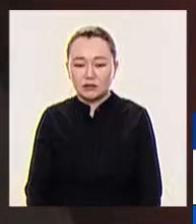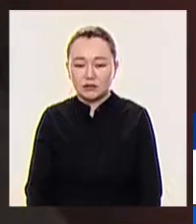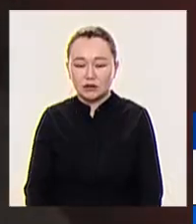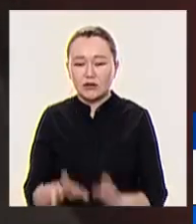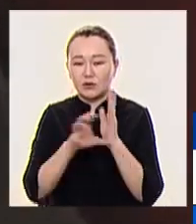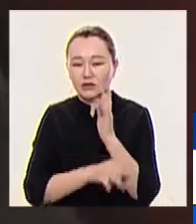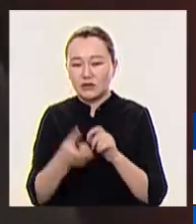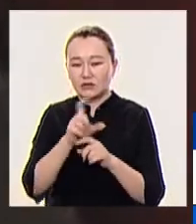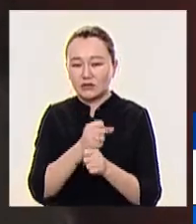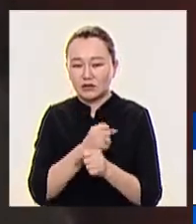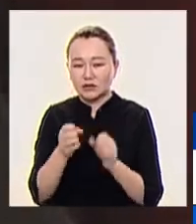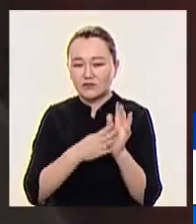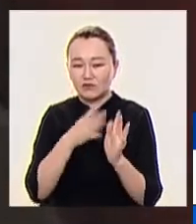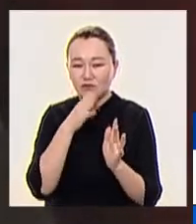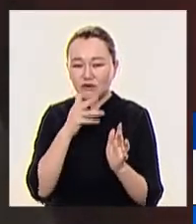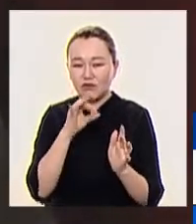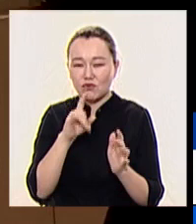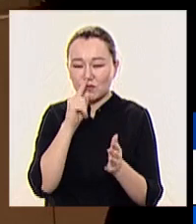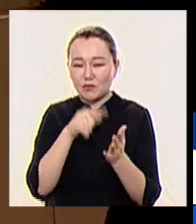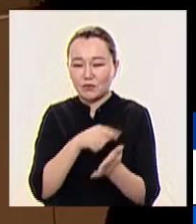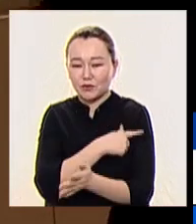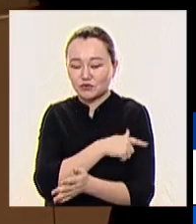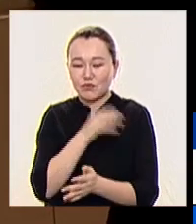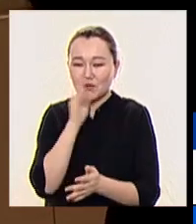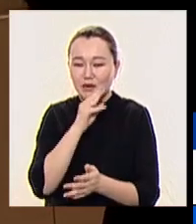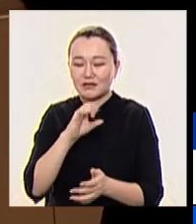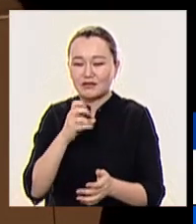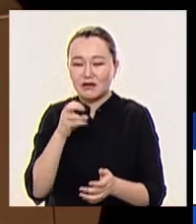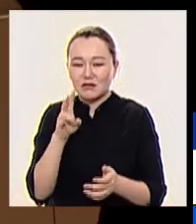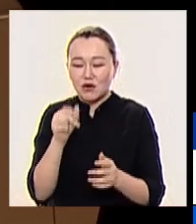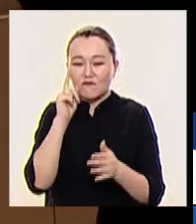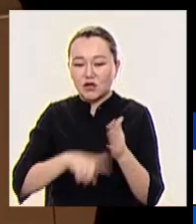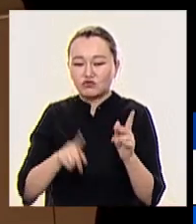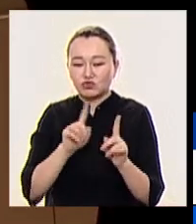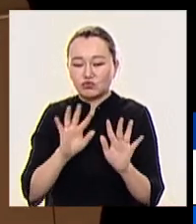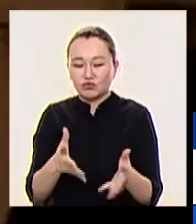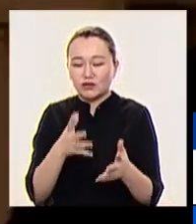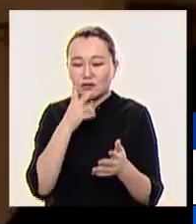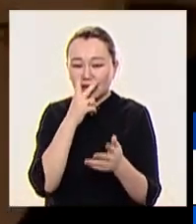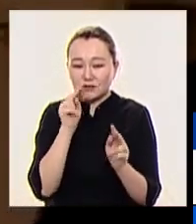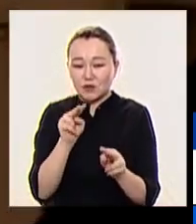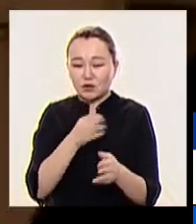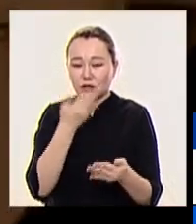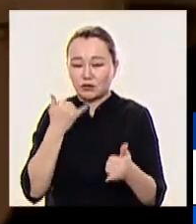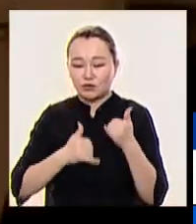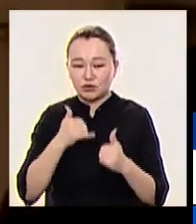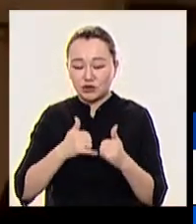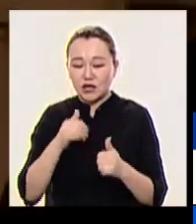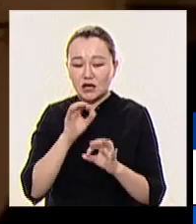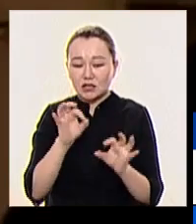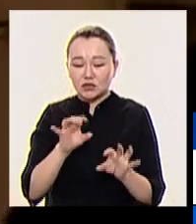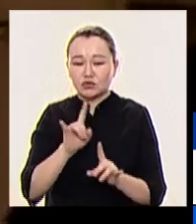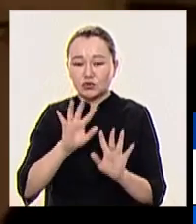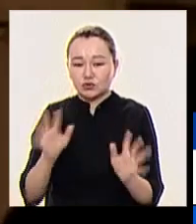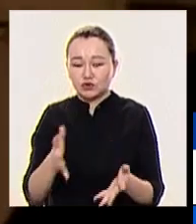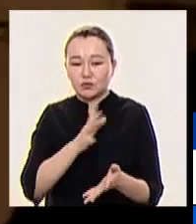После этой драки 9-летний Егор попал в больницу. Его мама Татьяна Галкина уверена, что случилось это по недосмотру учителей. Она рассказывает, что